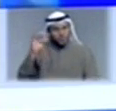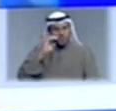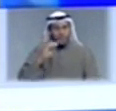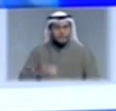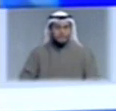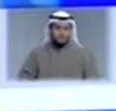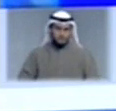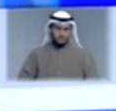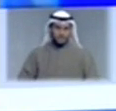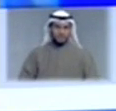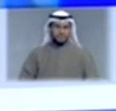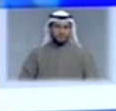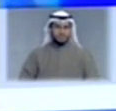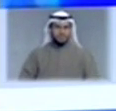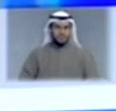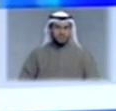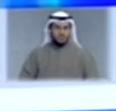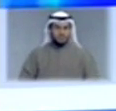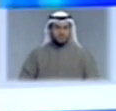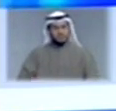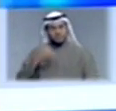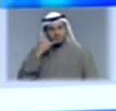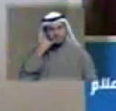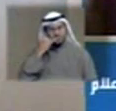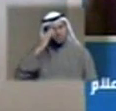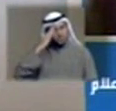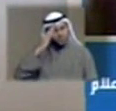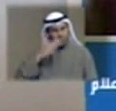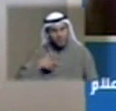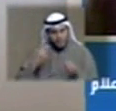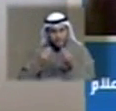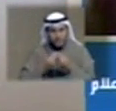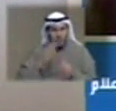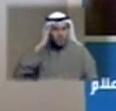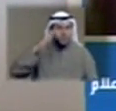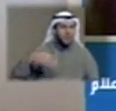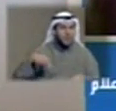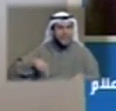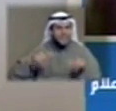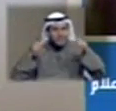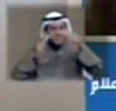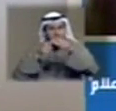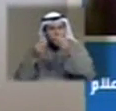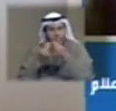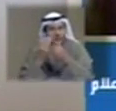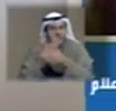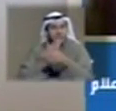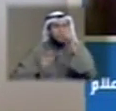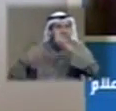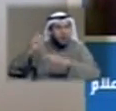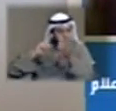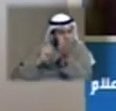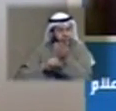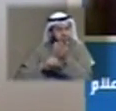الهدر وترشيد الإنفاق؟ تفضل أستاذ محمد. شكرا زميلي أستاذ صالح. هذا الاجتماع يأتي ليؤكد